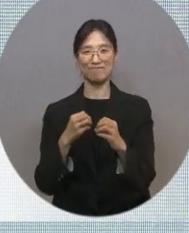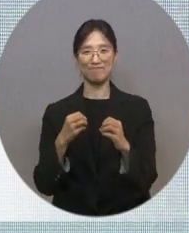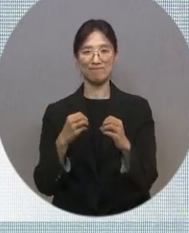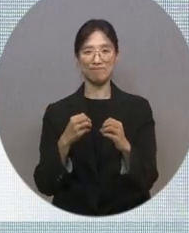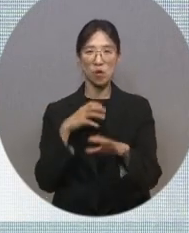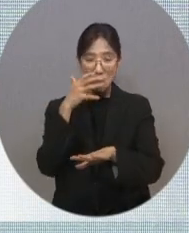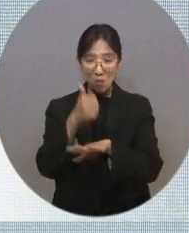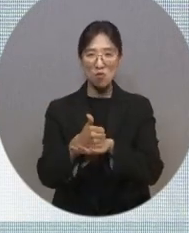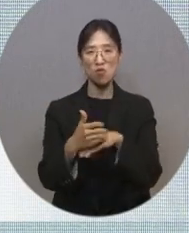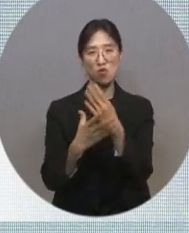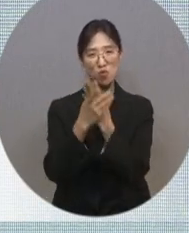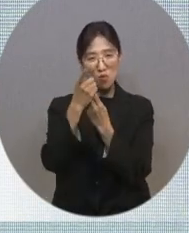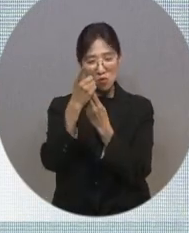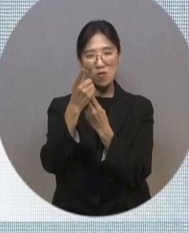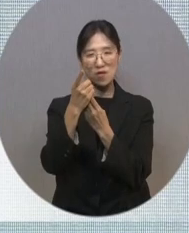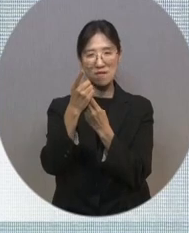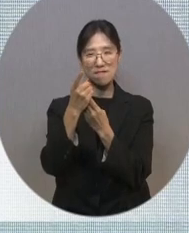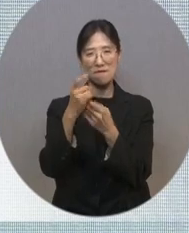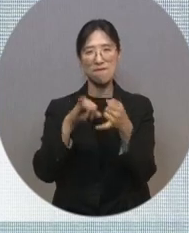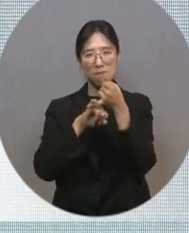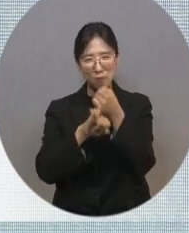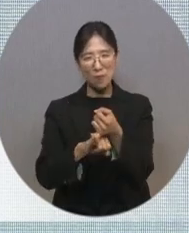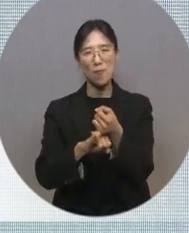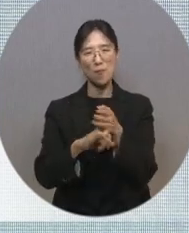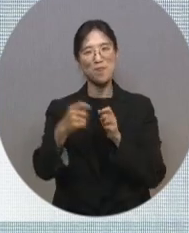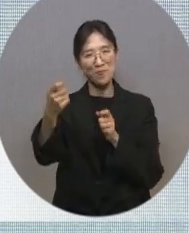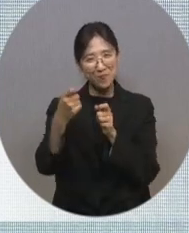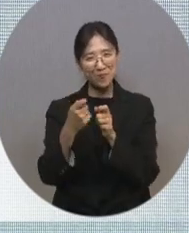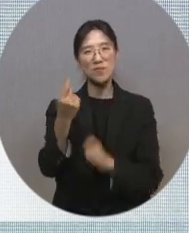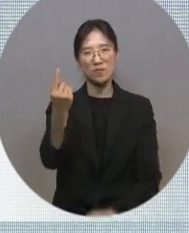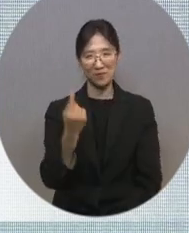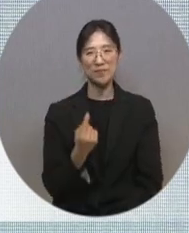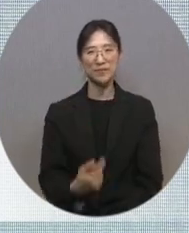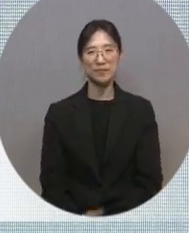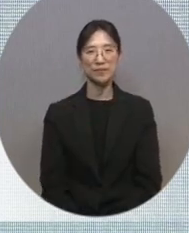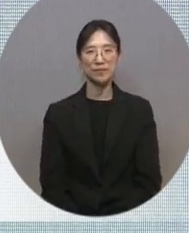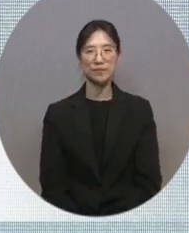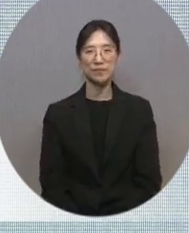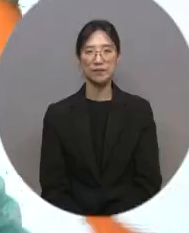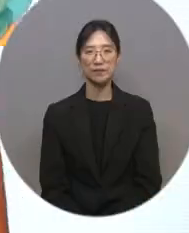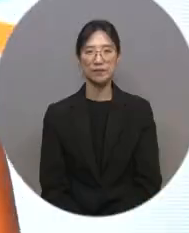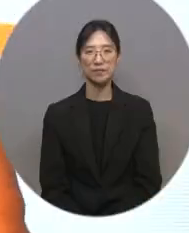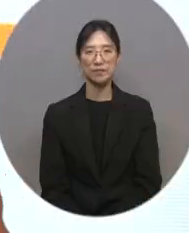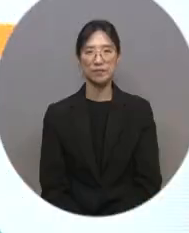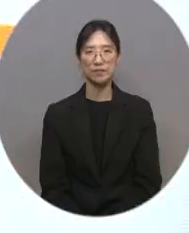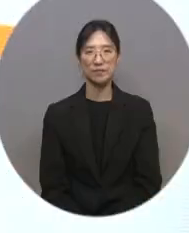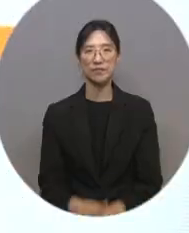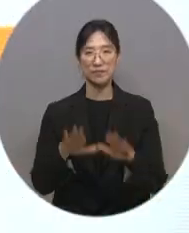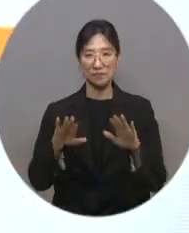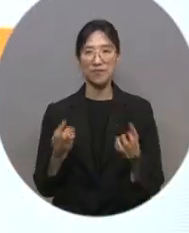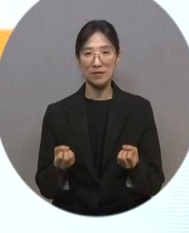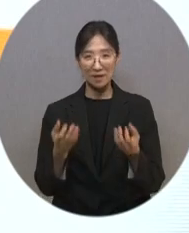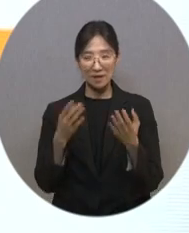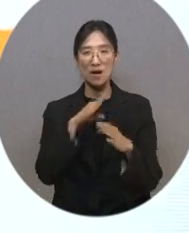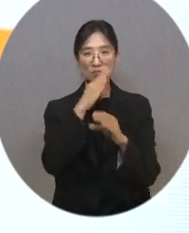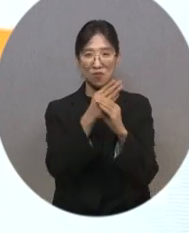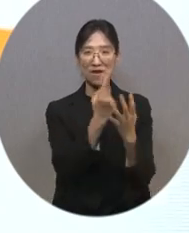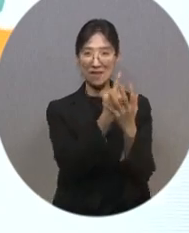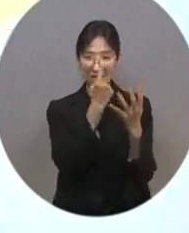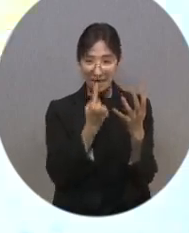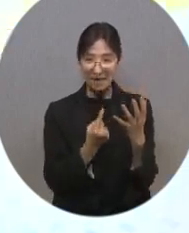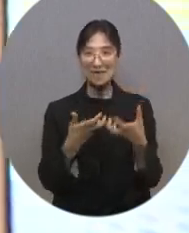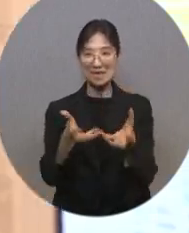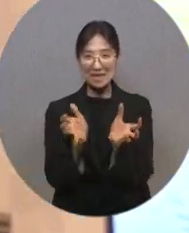이야기한다면 통일은 우리 곁에 반드시 올 겁니다. 이번 행사는 탈북민